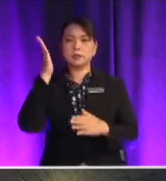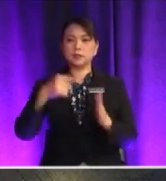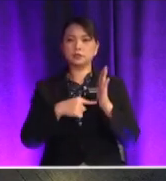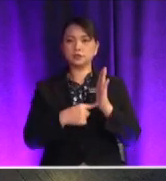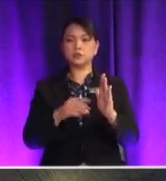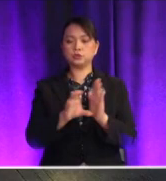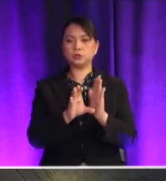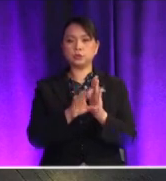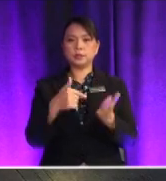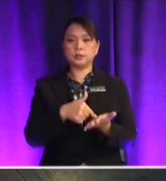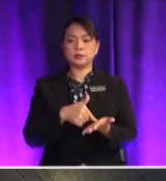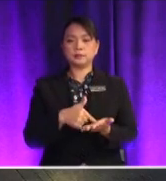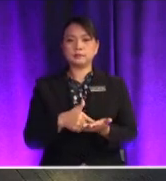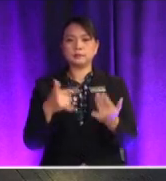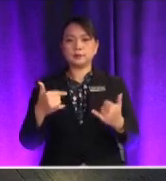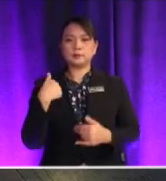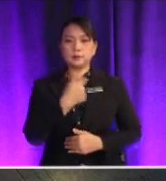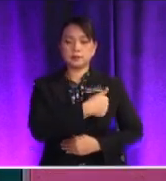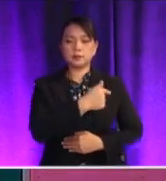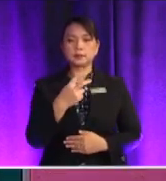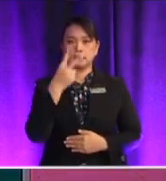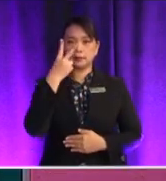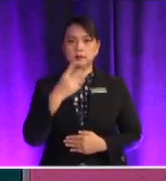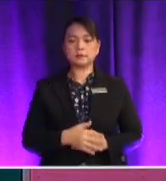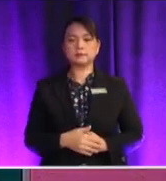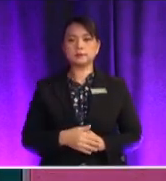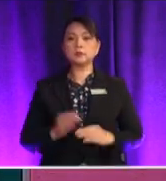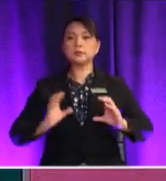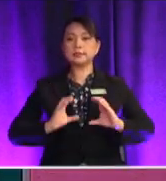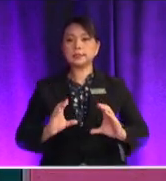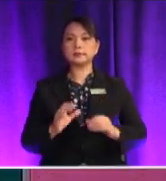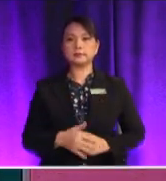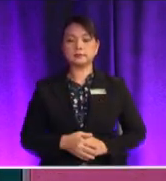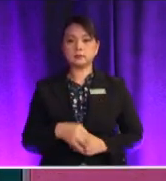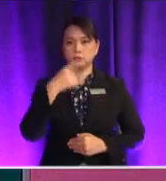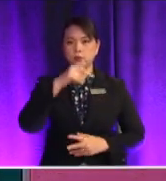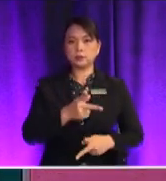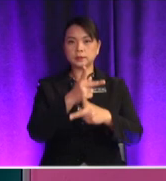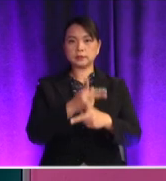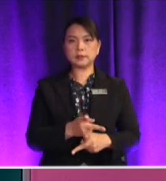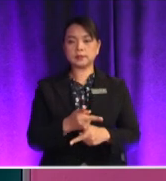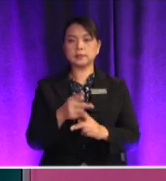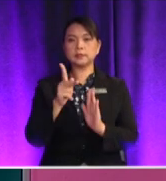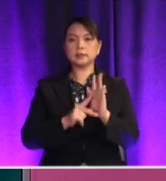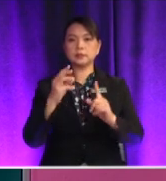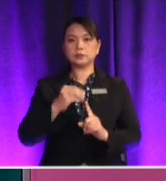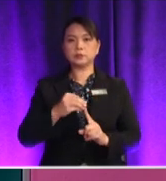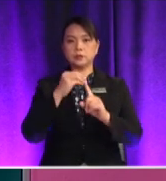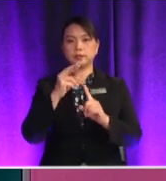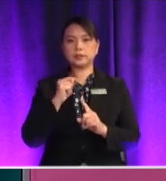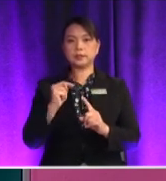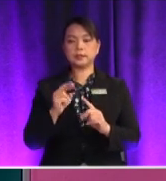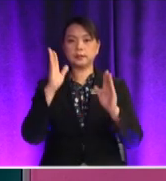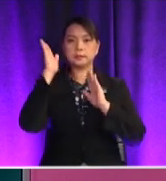cikgu. Seterusnya, kita pergi kepada strategi. Strategi untuk mengekalkan keunikan rakyat Malaysia. Macam mana,